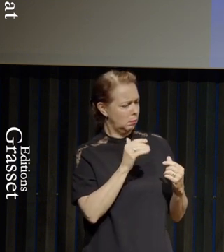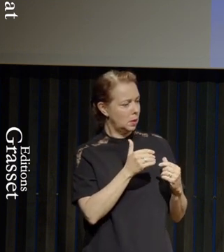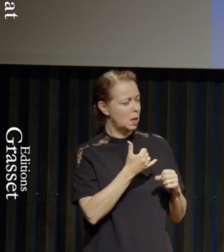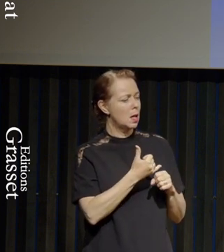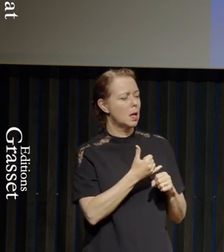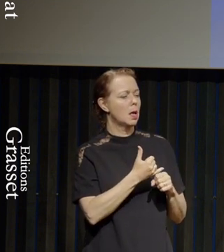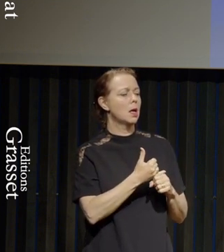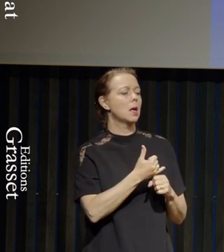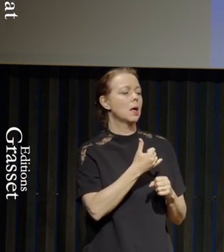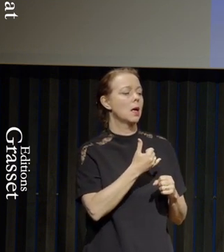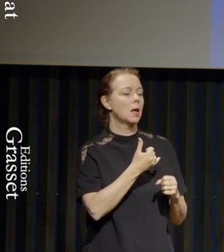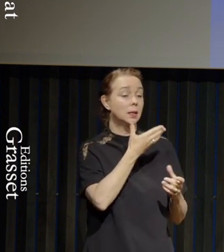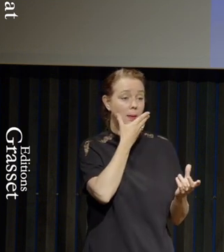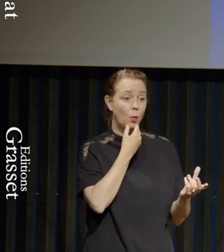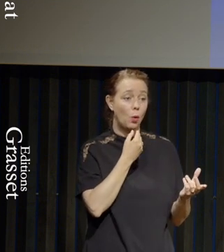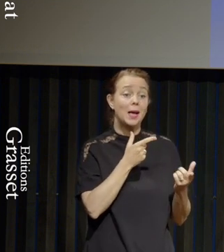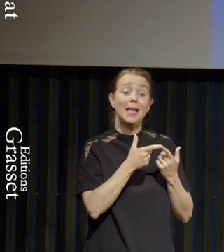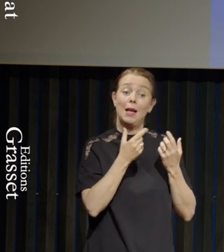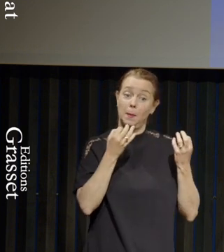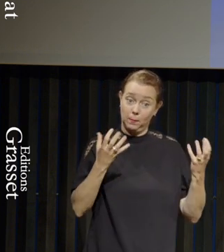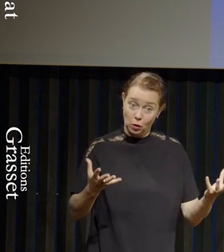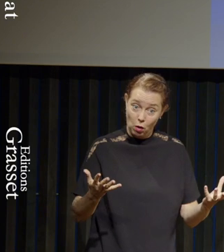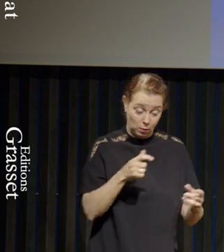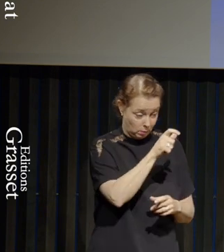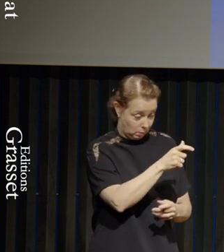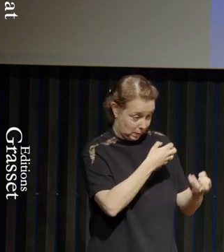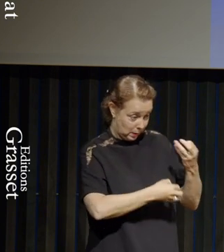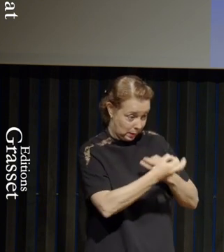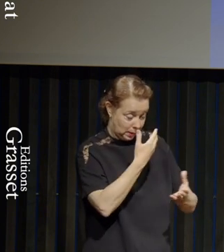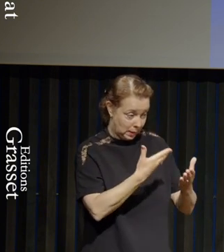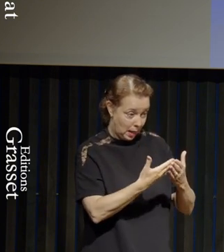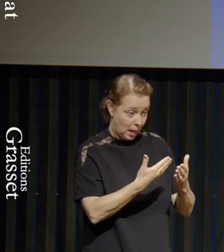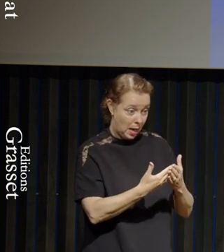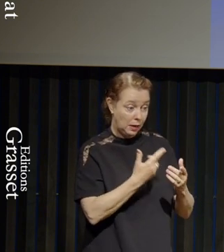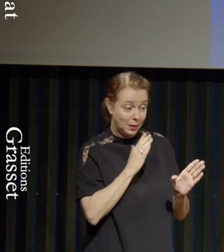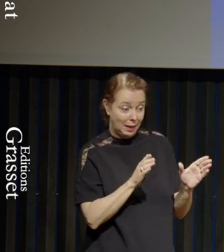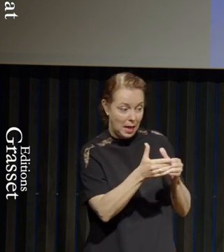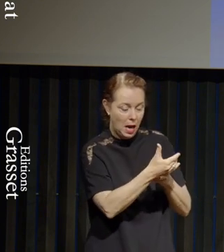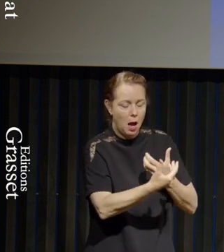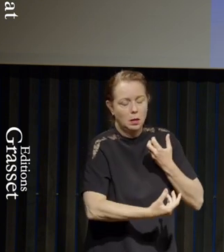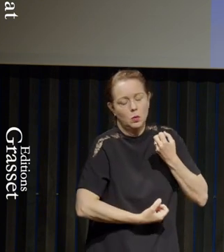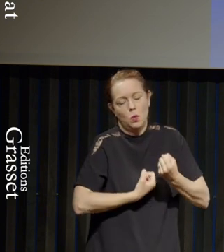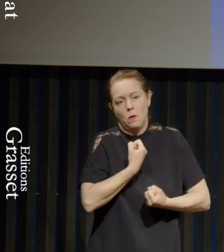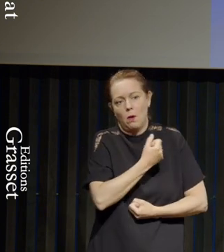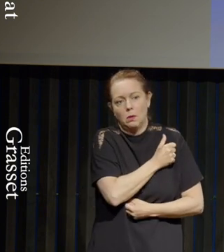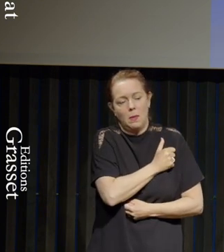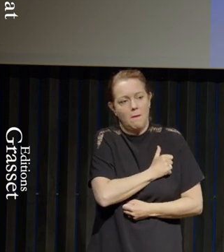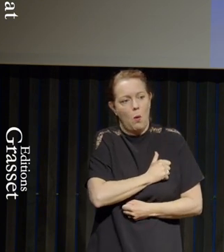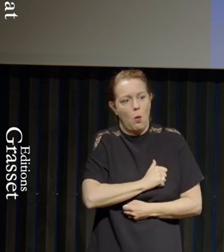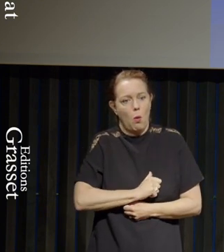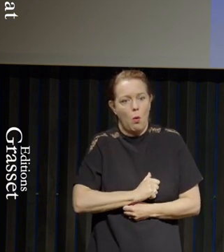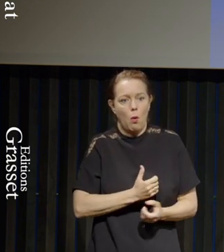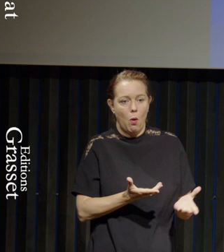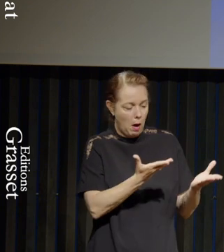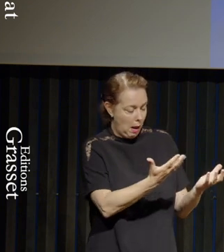en même temps, il faut imaginer à quel point grande doit être la souffrance d'une personne pour